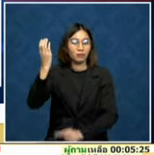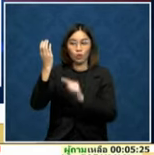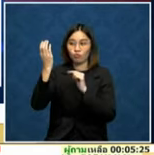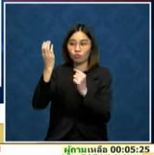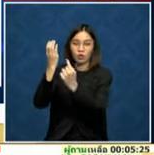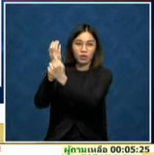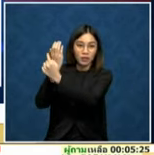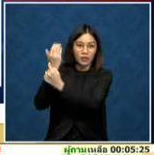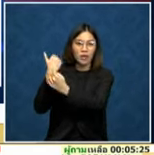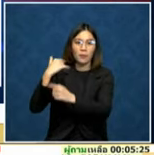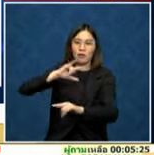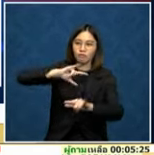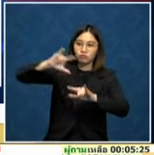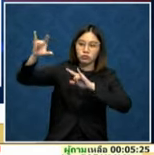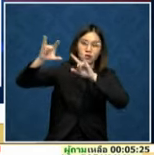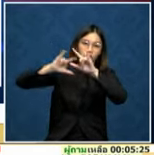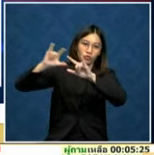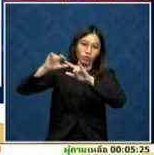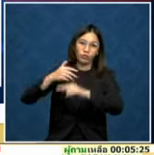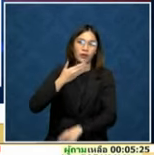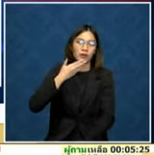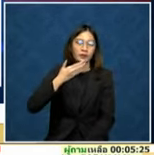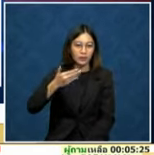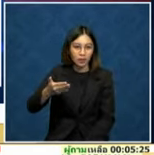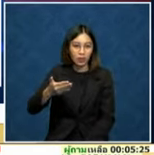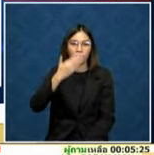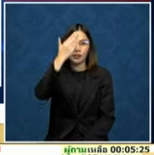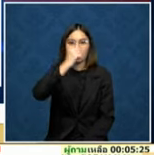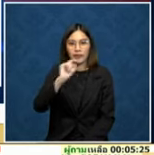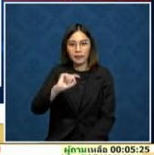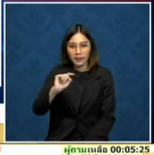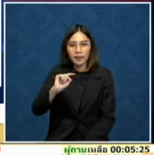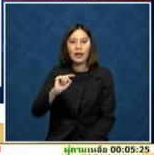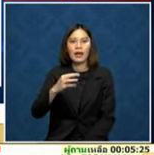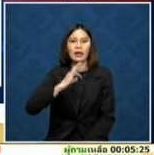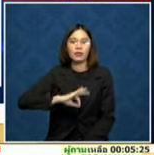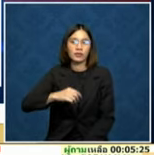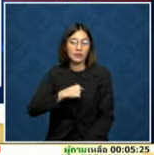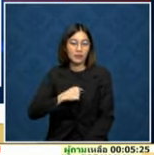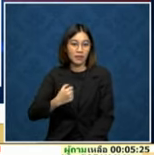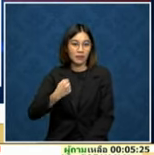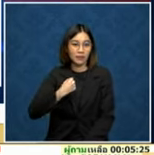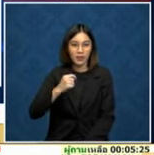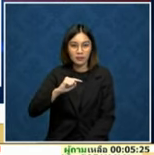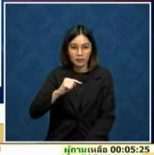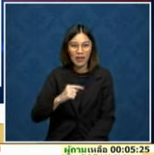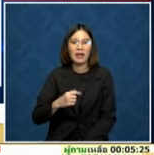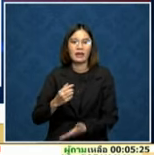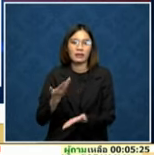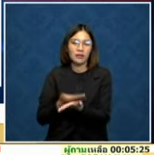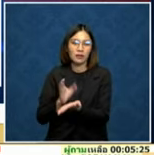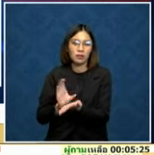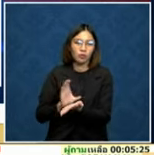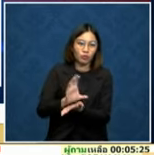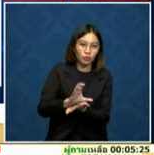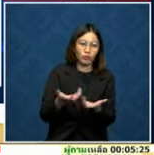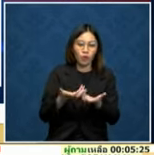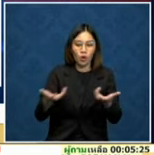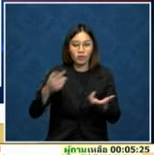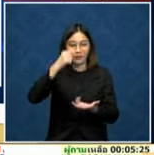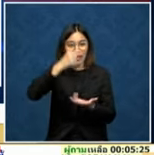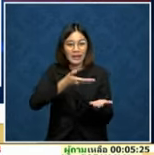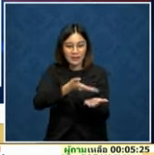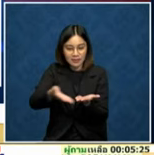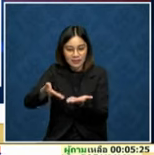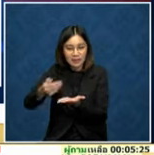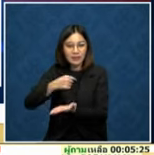ทำใหมการต้มการเดนทางไปพดคุยกัตลบเวลานะครับเพื่ทำให้เขามีคามมนใจในการที่จะมาลงทุนและก็ซอสนค้าไยด้วยนะ